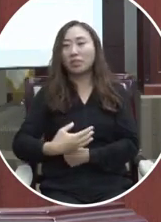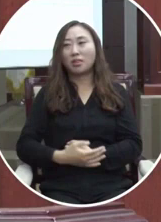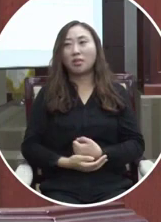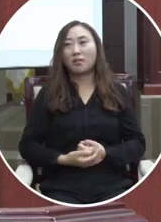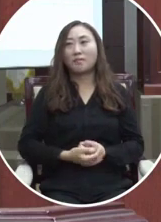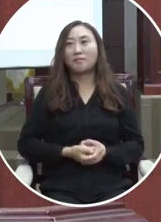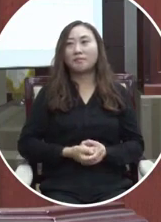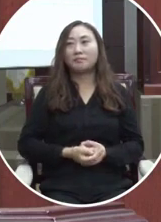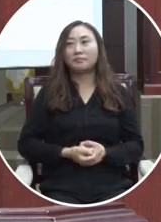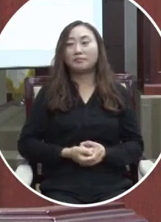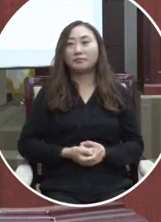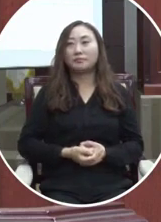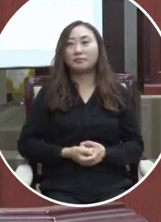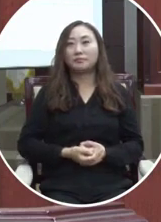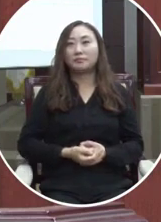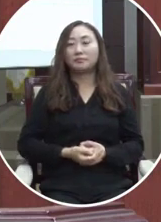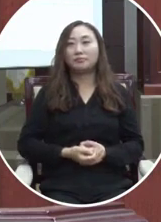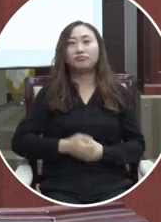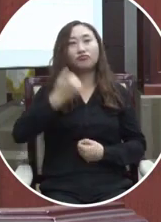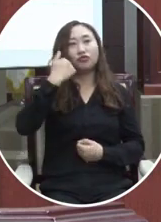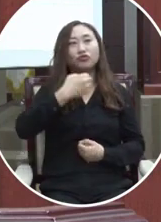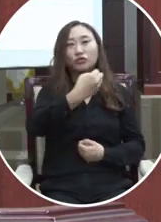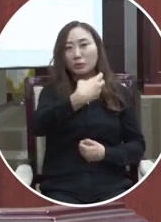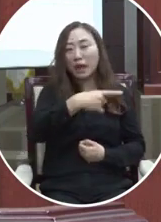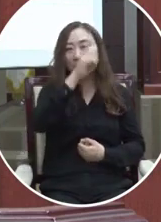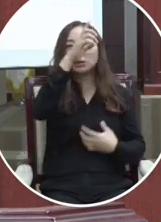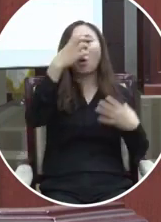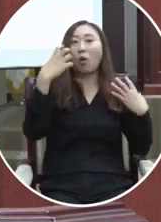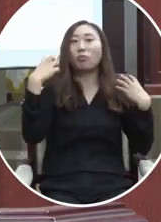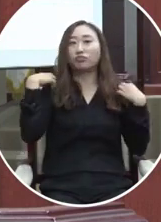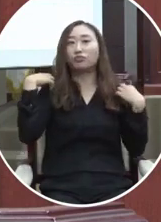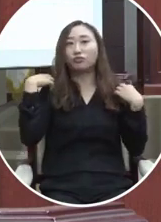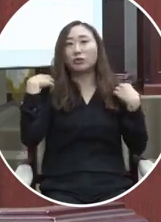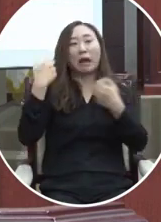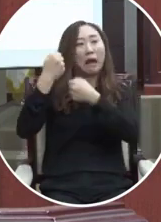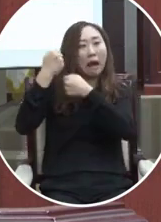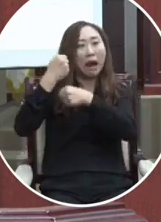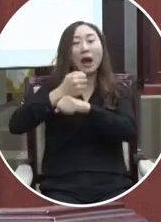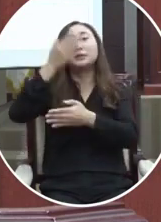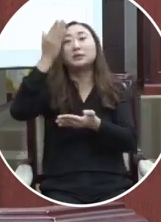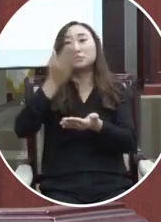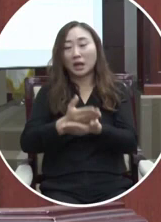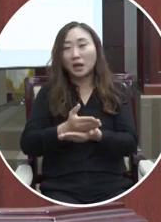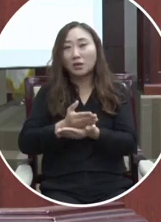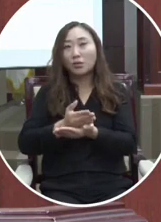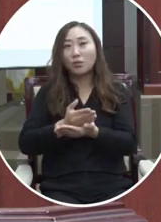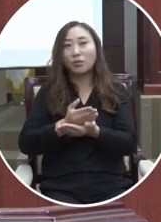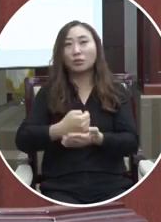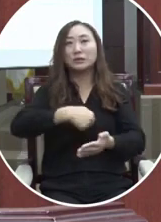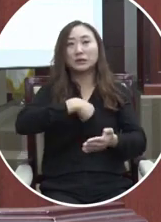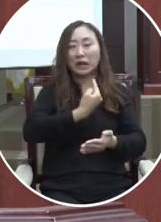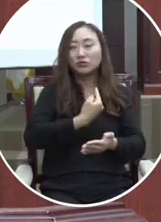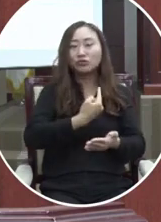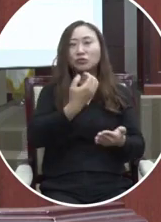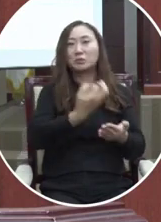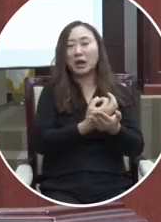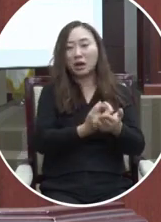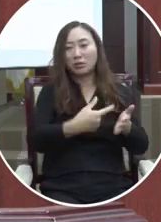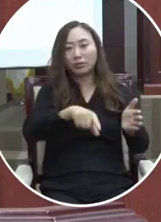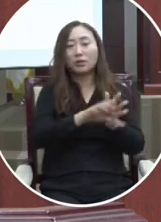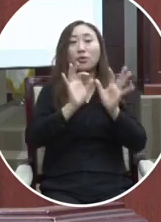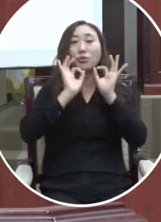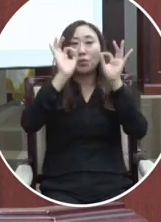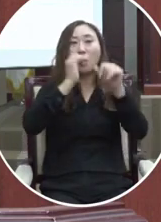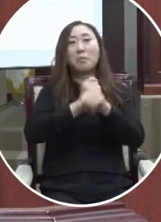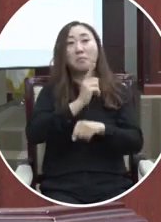밖에 못 한다는 뜻입니다 어떤 사람은 중앙정부에 의존하려고 하지 말고 자주재원을 늘리기 위해